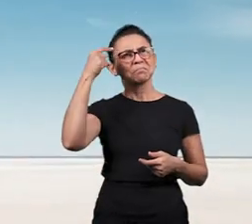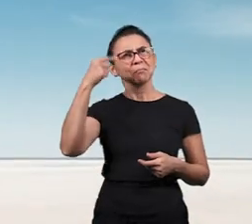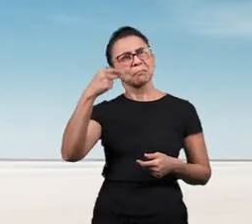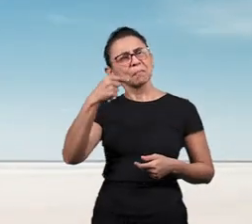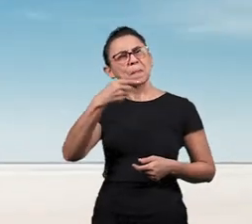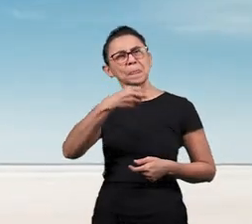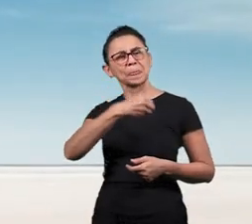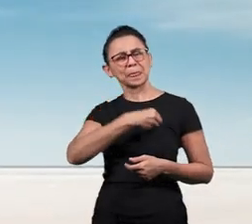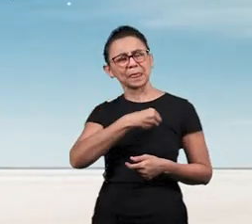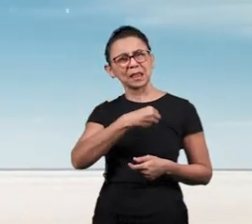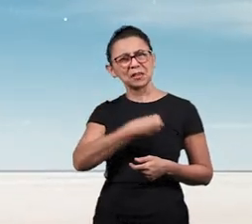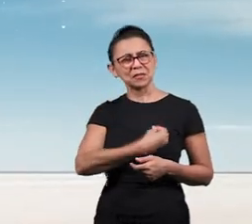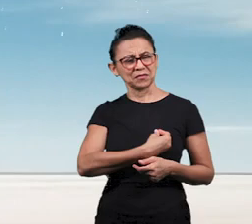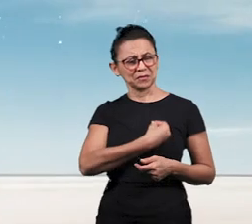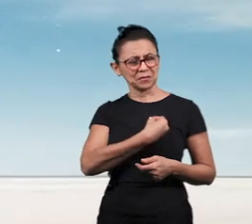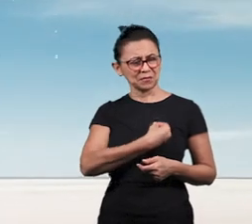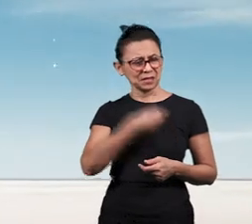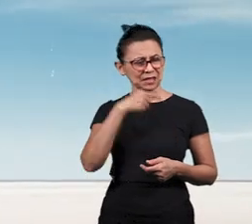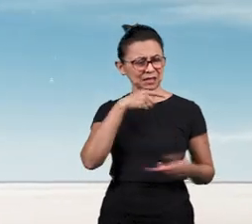я не могу ее